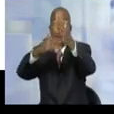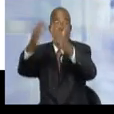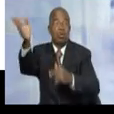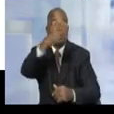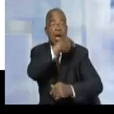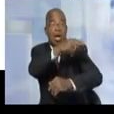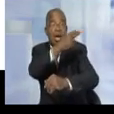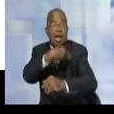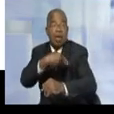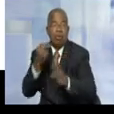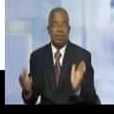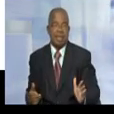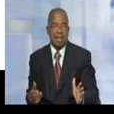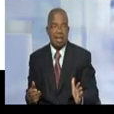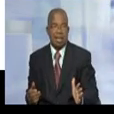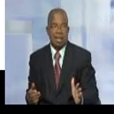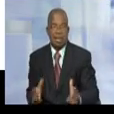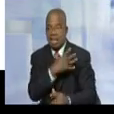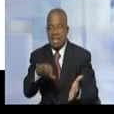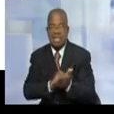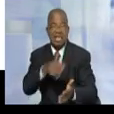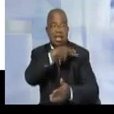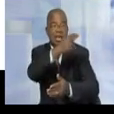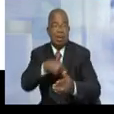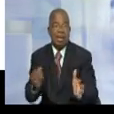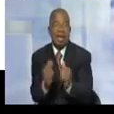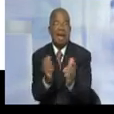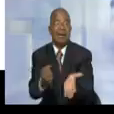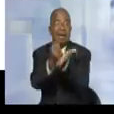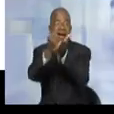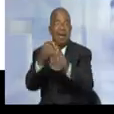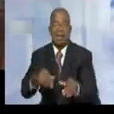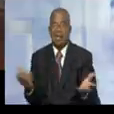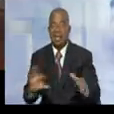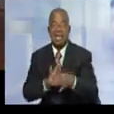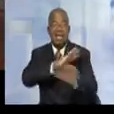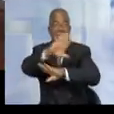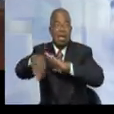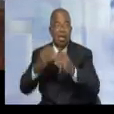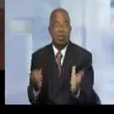ira jusqu'à son achèvement avec l'aide et la contribution de tout le monde.